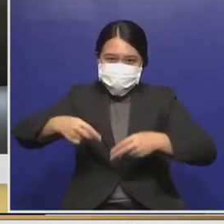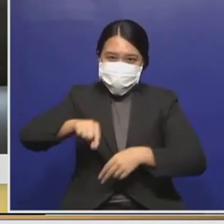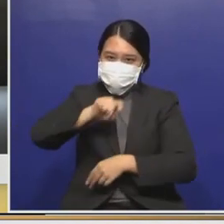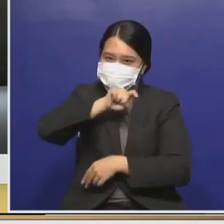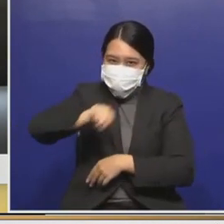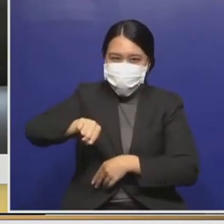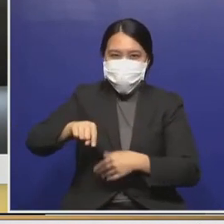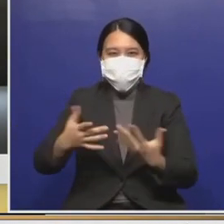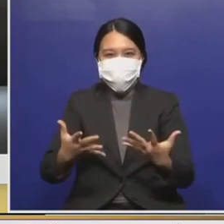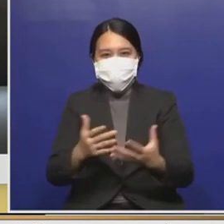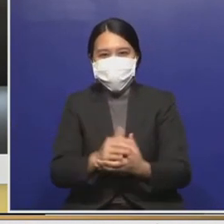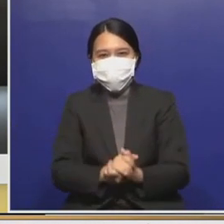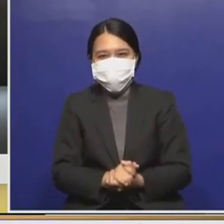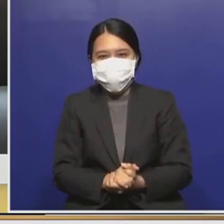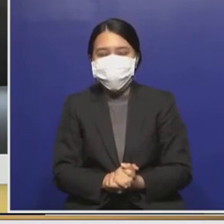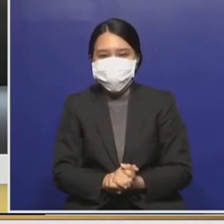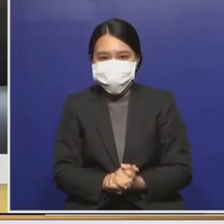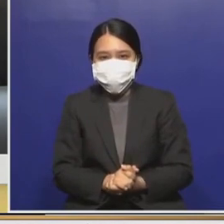นิงเฉย